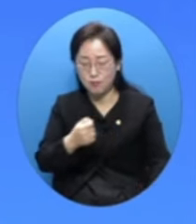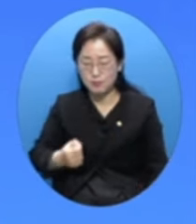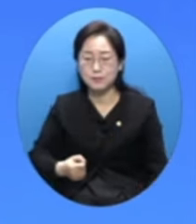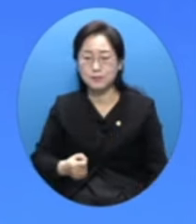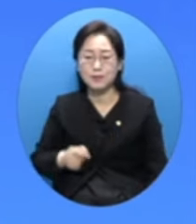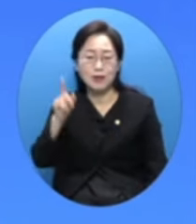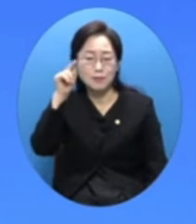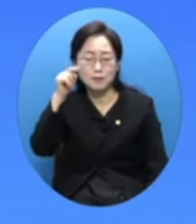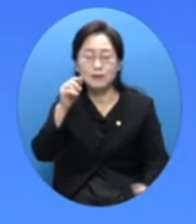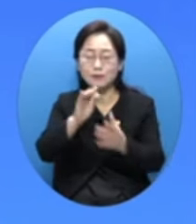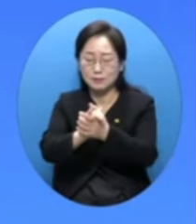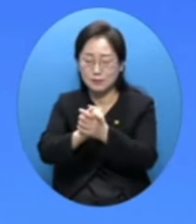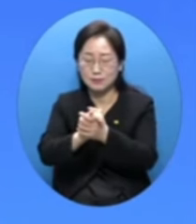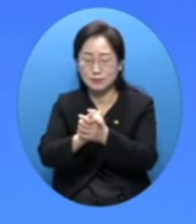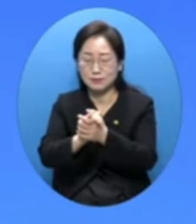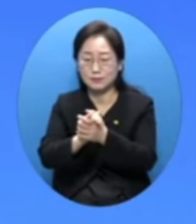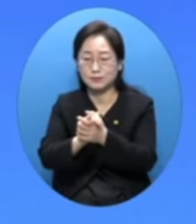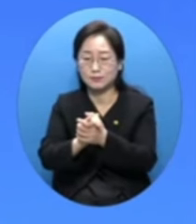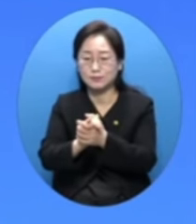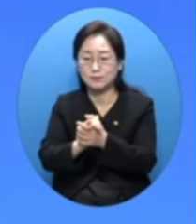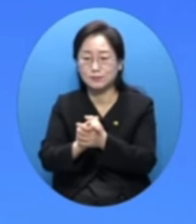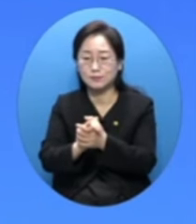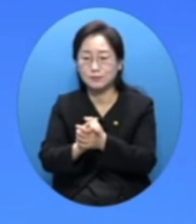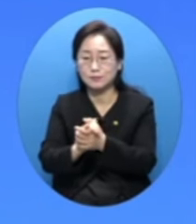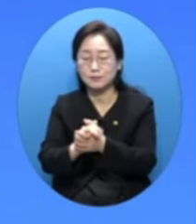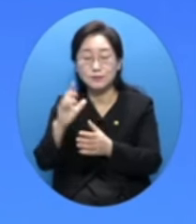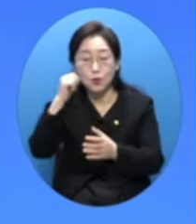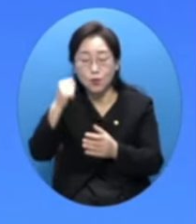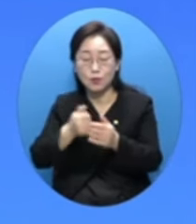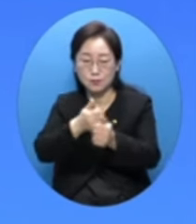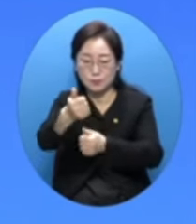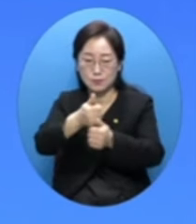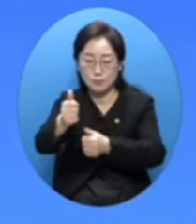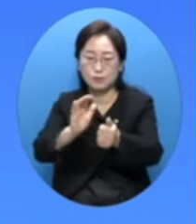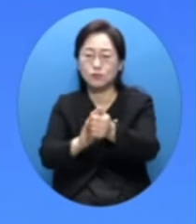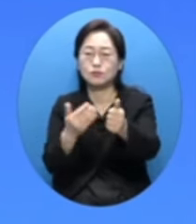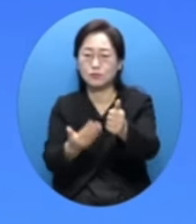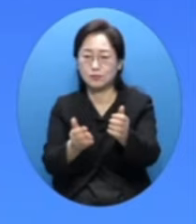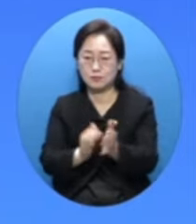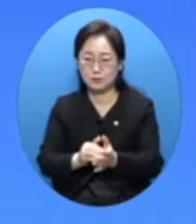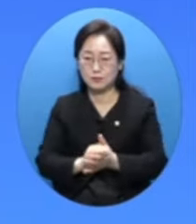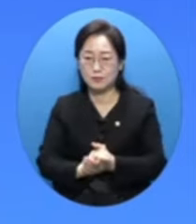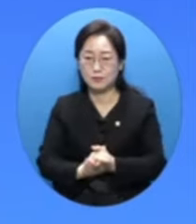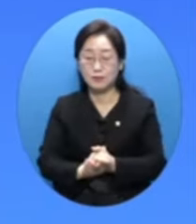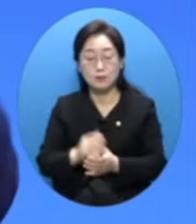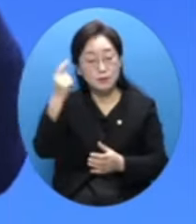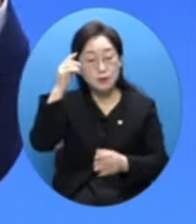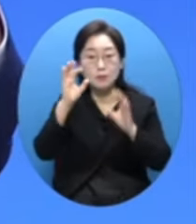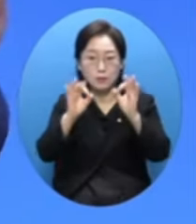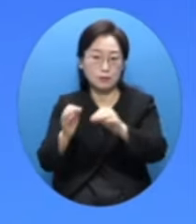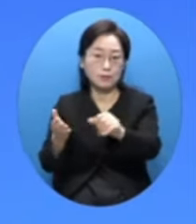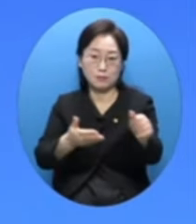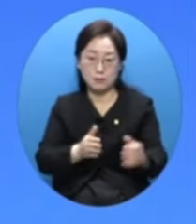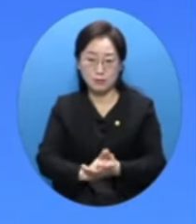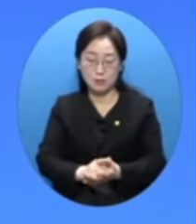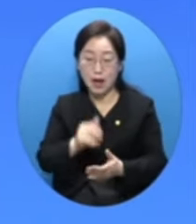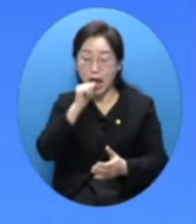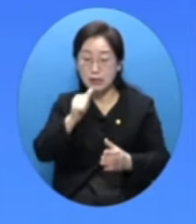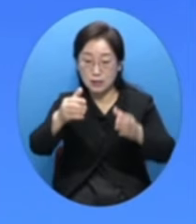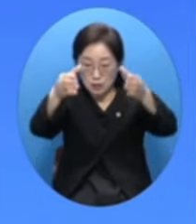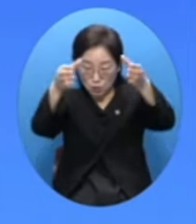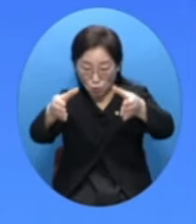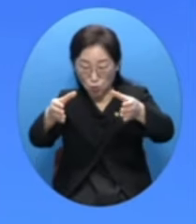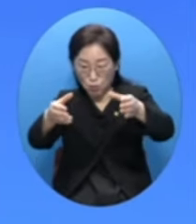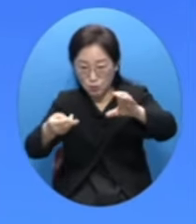날마다 기도하면서 그 모든 어려움을 이겨낼 수 있도록 해 주었고 생각해 보십시오이 철제